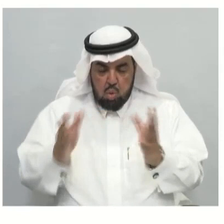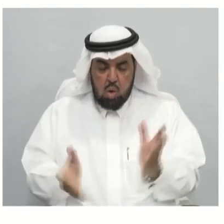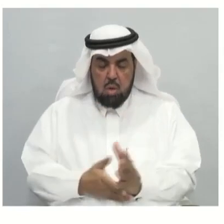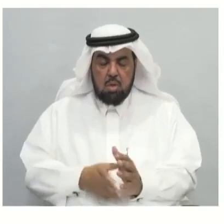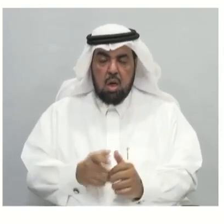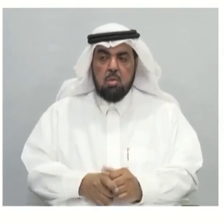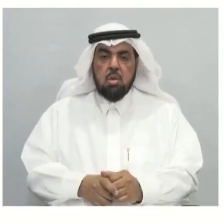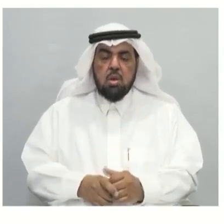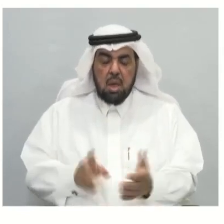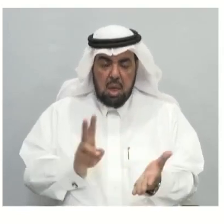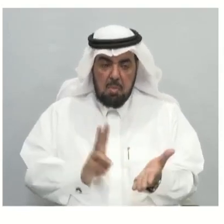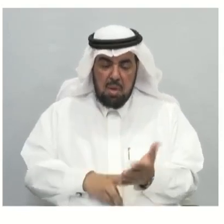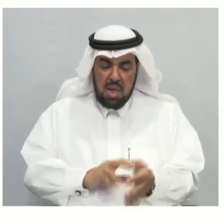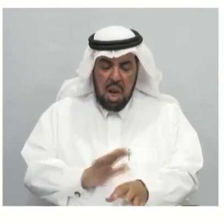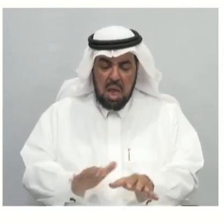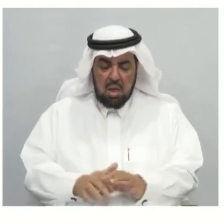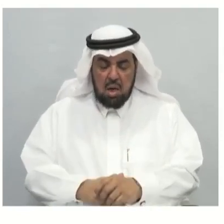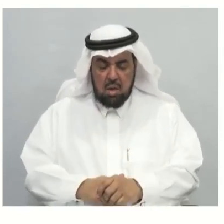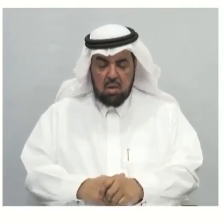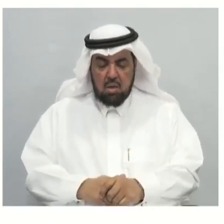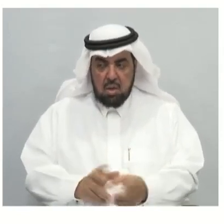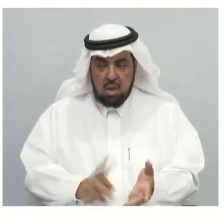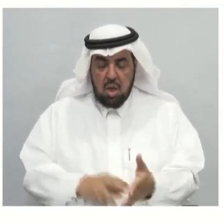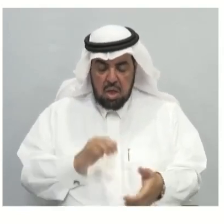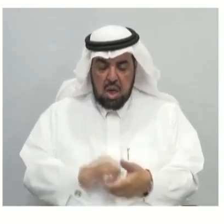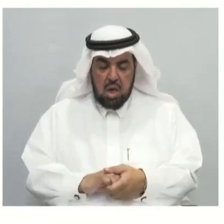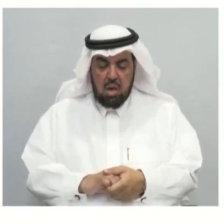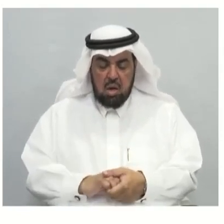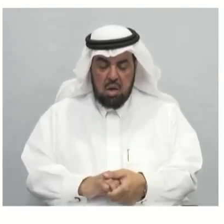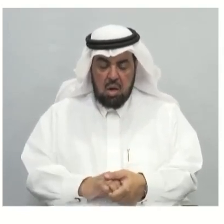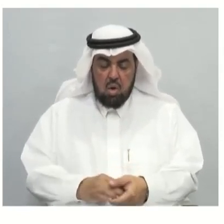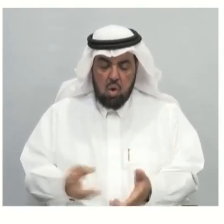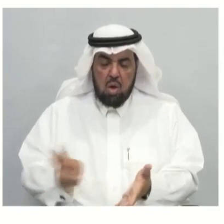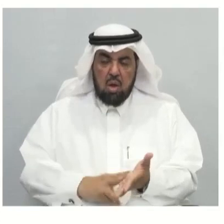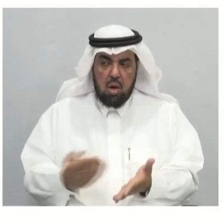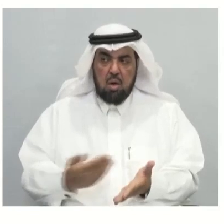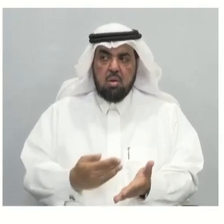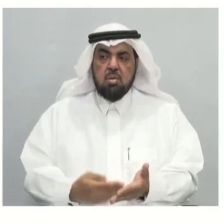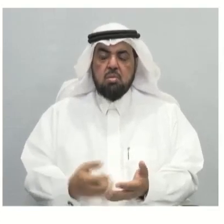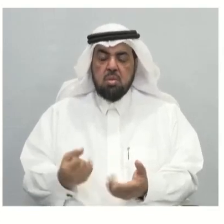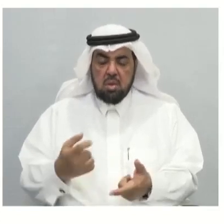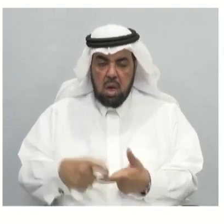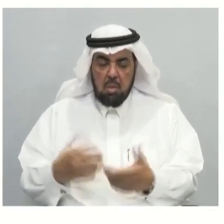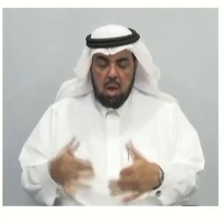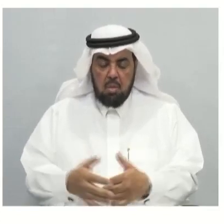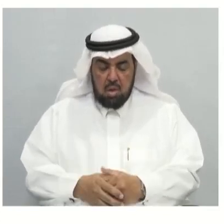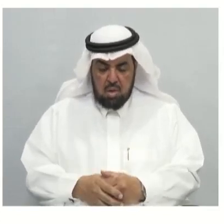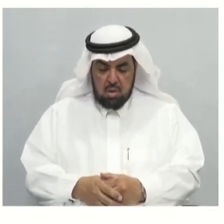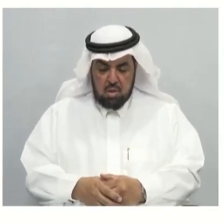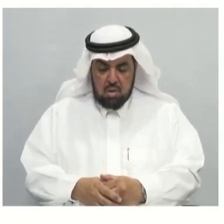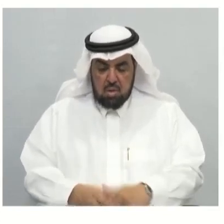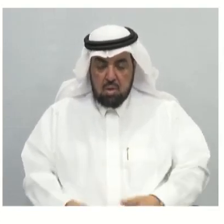ليست كرساله البريد الاعتياديه التي ترسلها لصديقك ويرد عليك ان هذا الرابط لا يعمل او